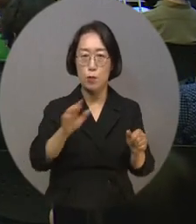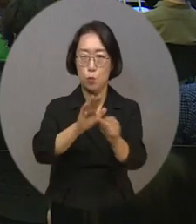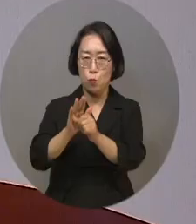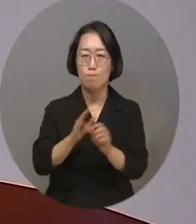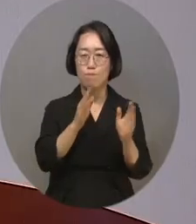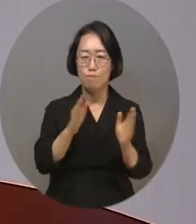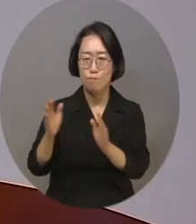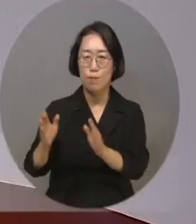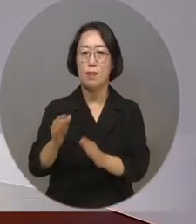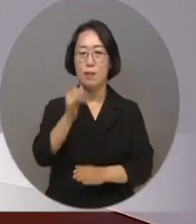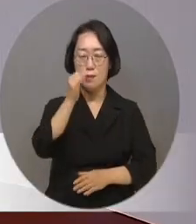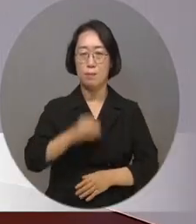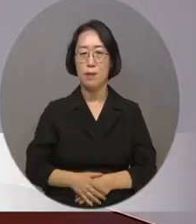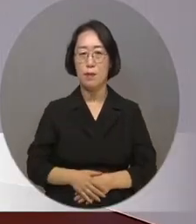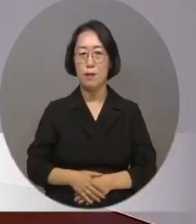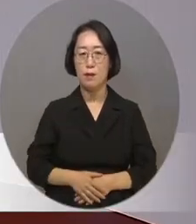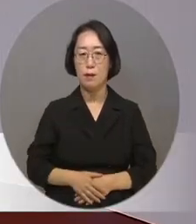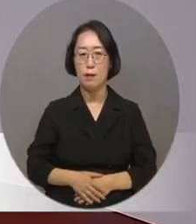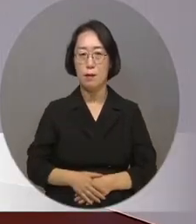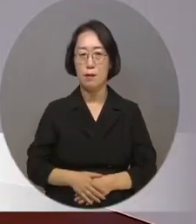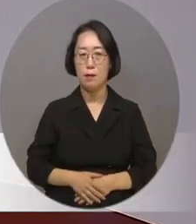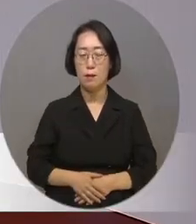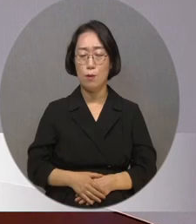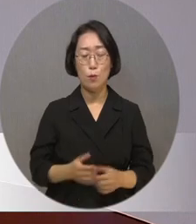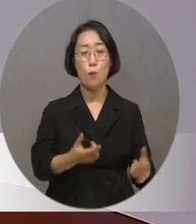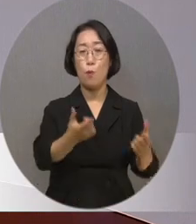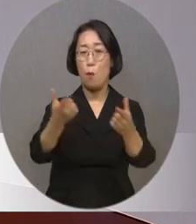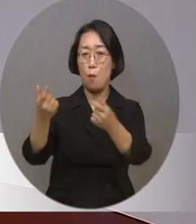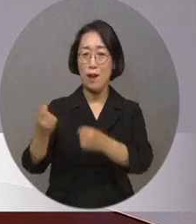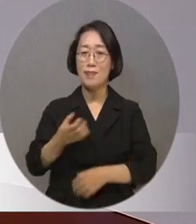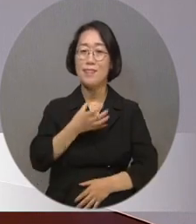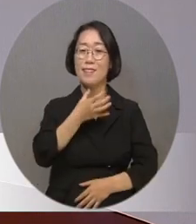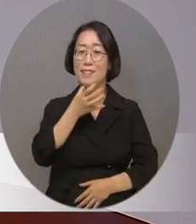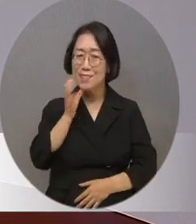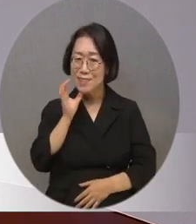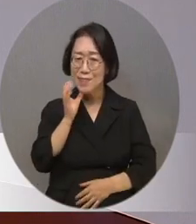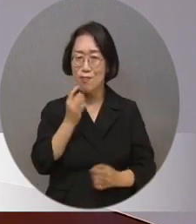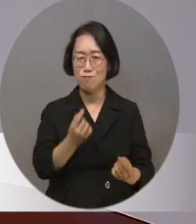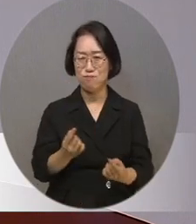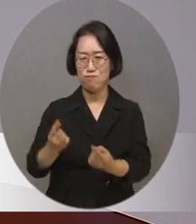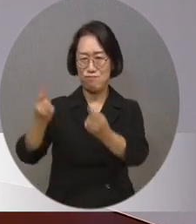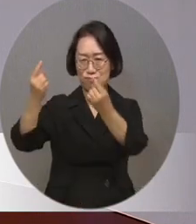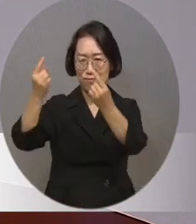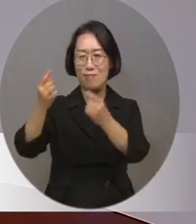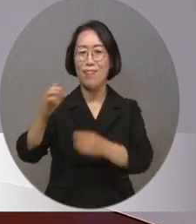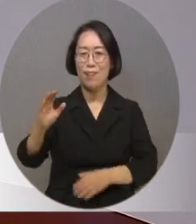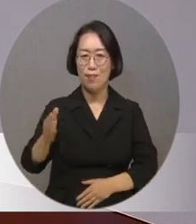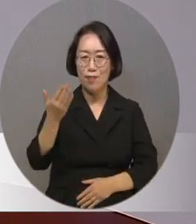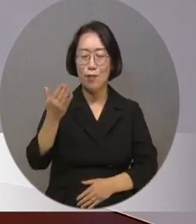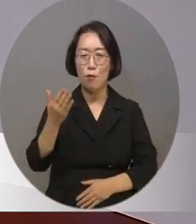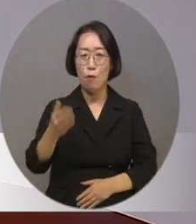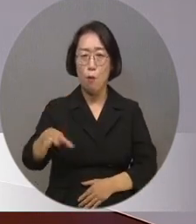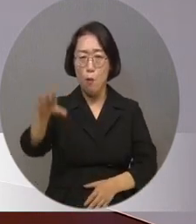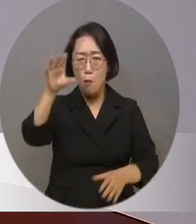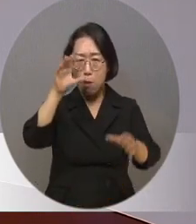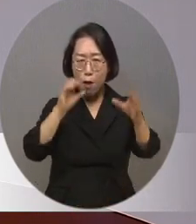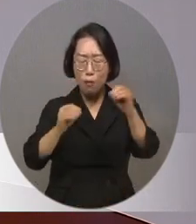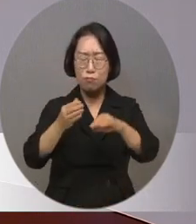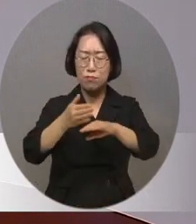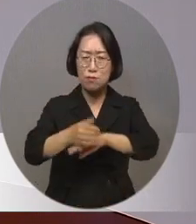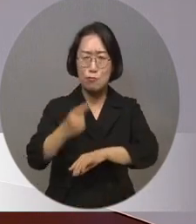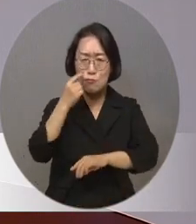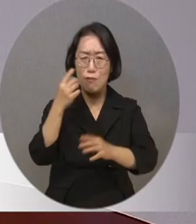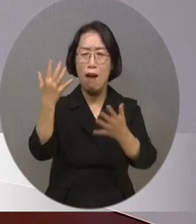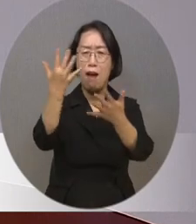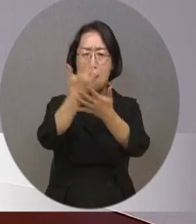있습니다. 우리 모두는 나이가 들어 언젠가는 노인이 되고 학습 속도가 느려지고 눈이 잘 안